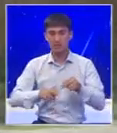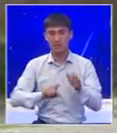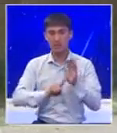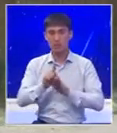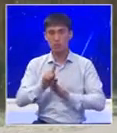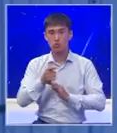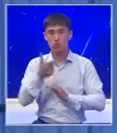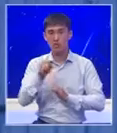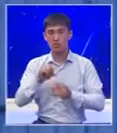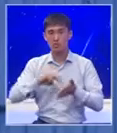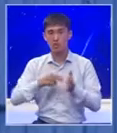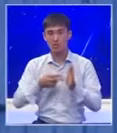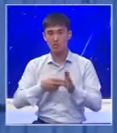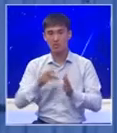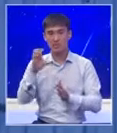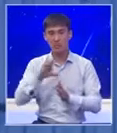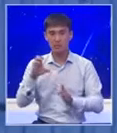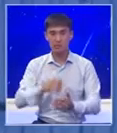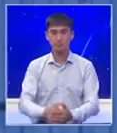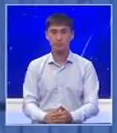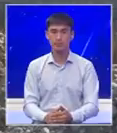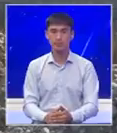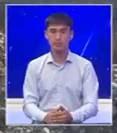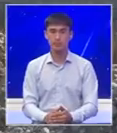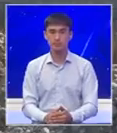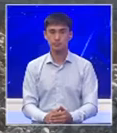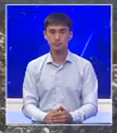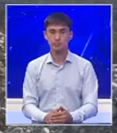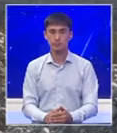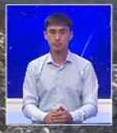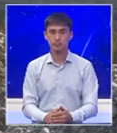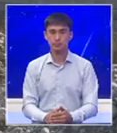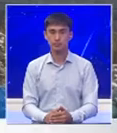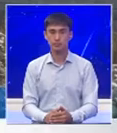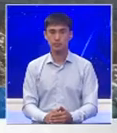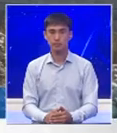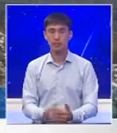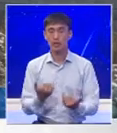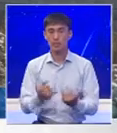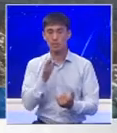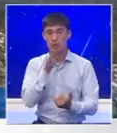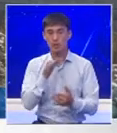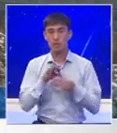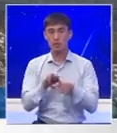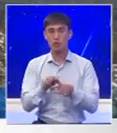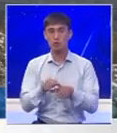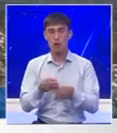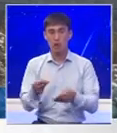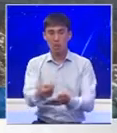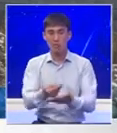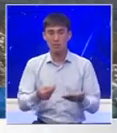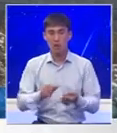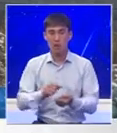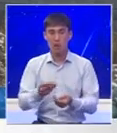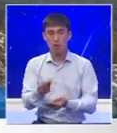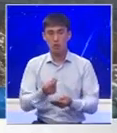голубого топлива запланирован на сентябрь а там за korando на данный момент ведется по цыпками а кого грунта